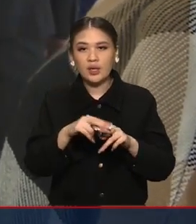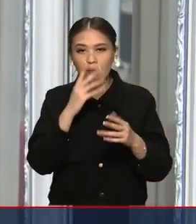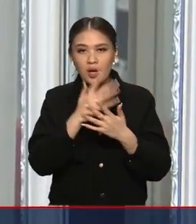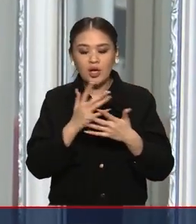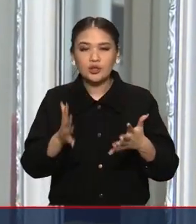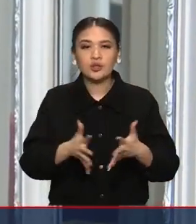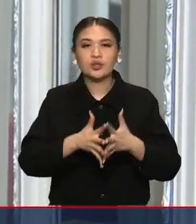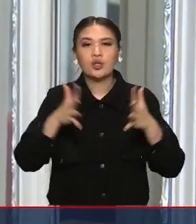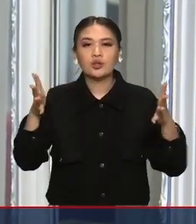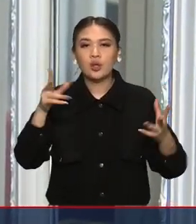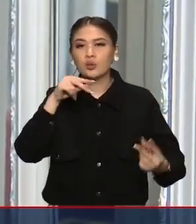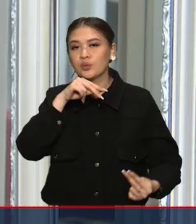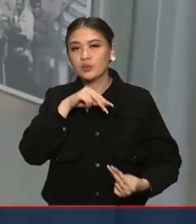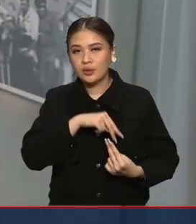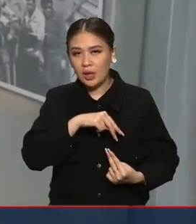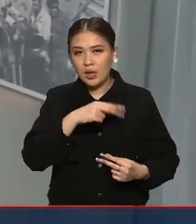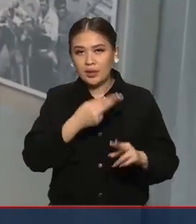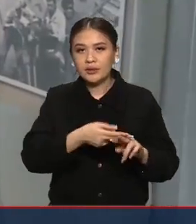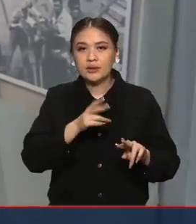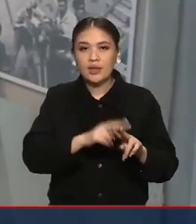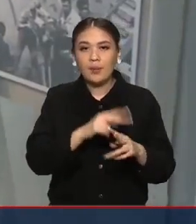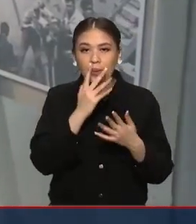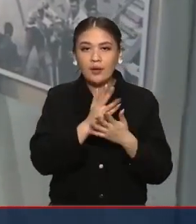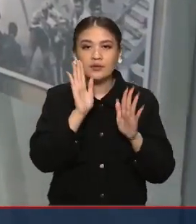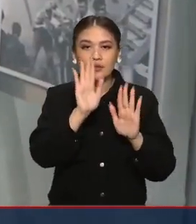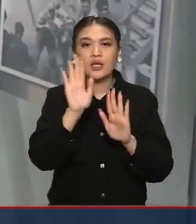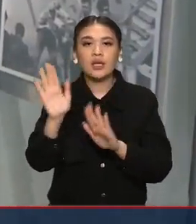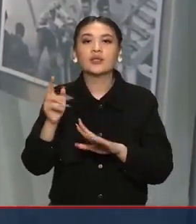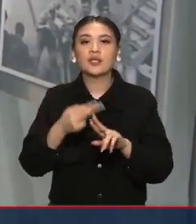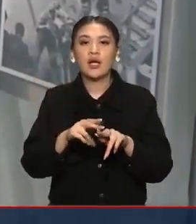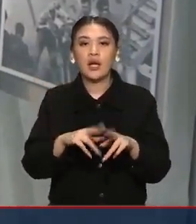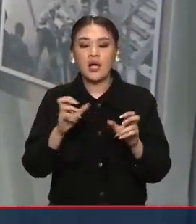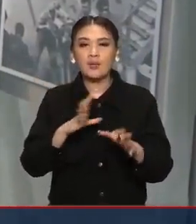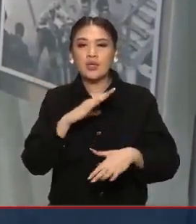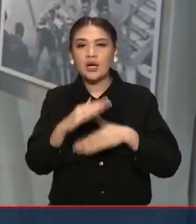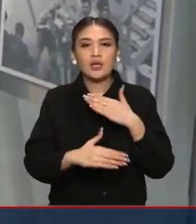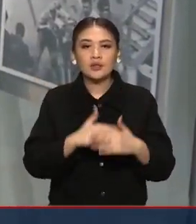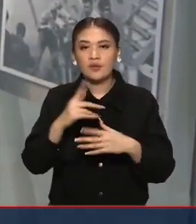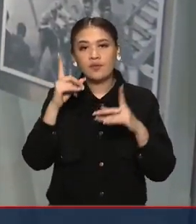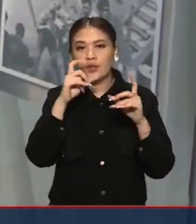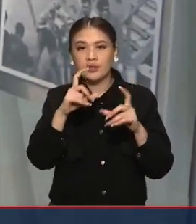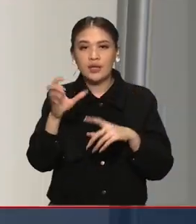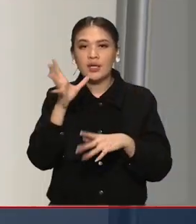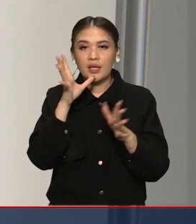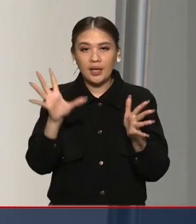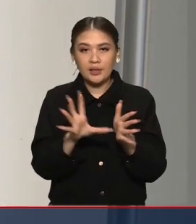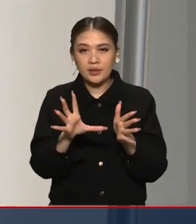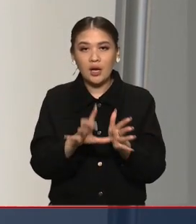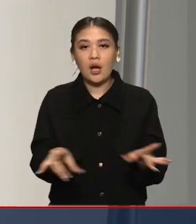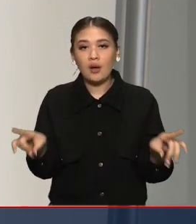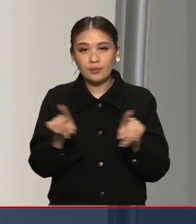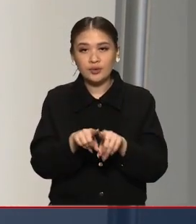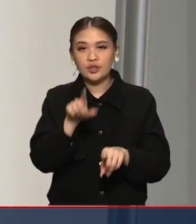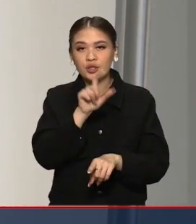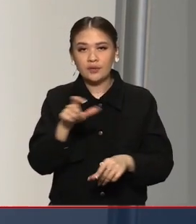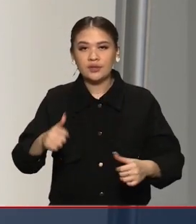большого исследовательского труда. И эти предметы на выставке отражают как раз развитие фотографической техники, а также